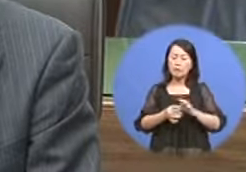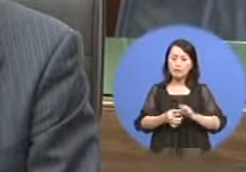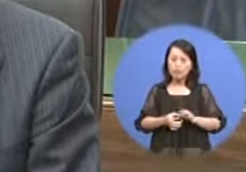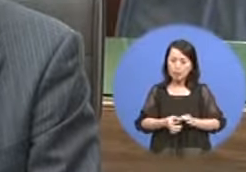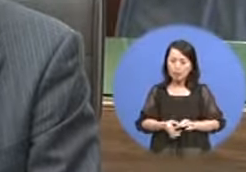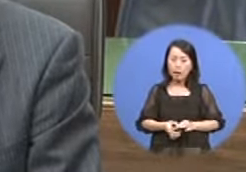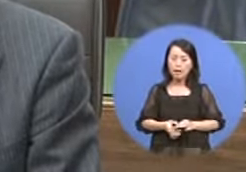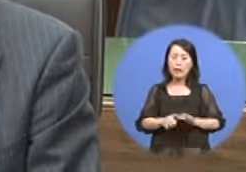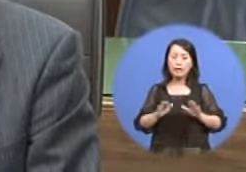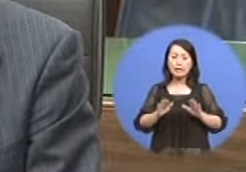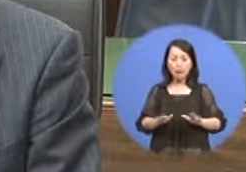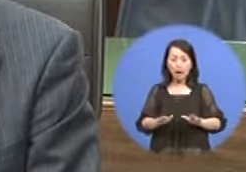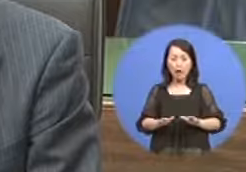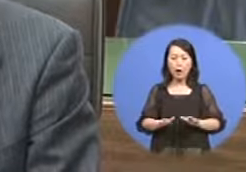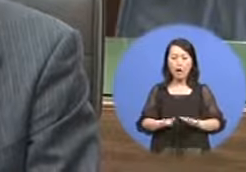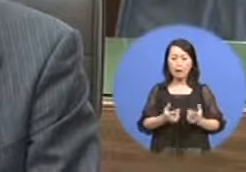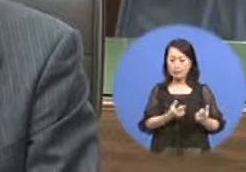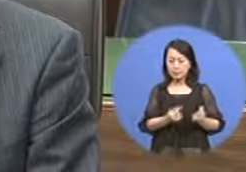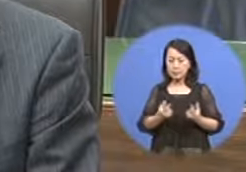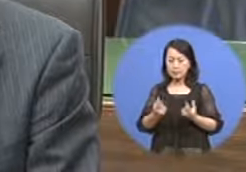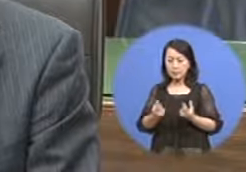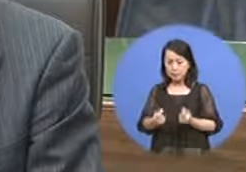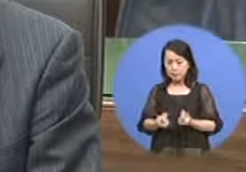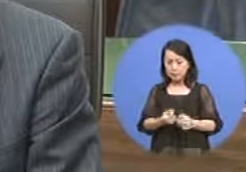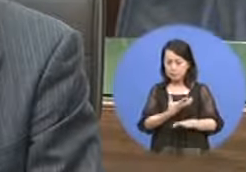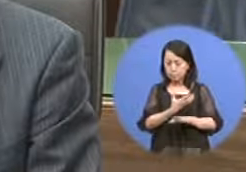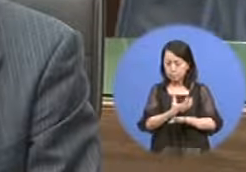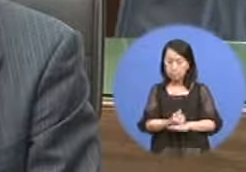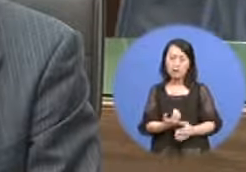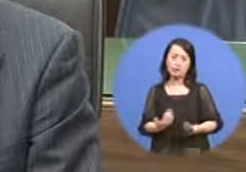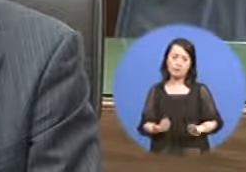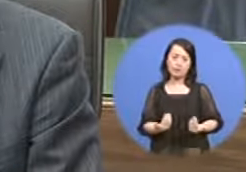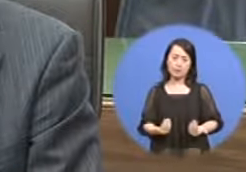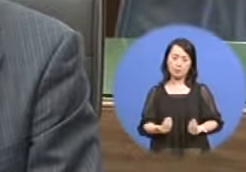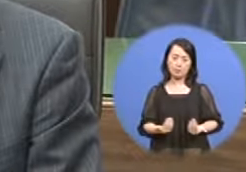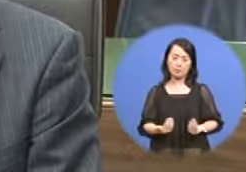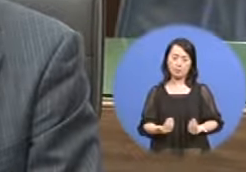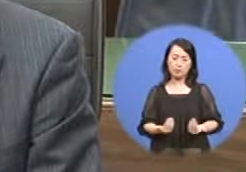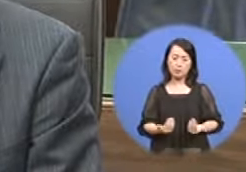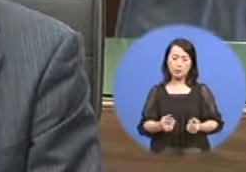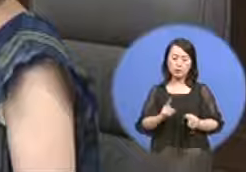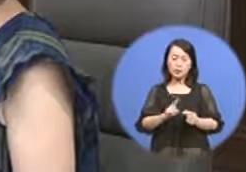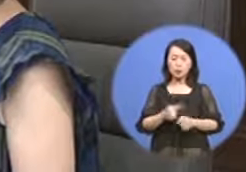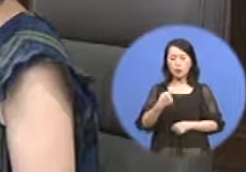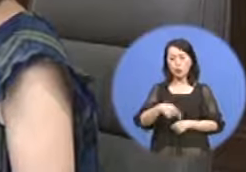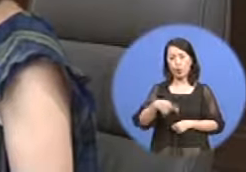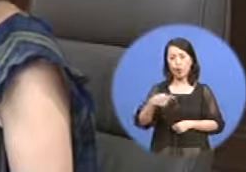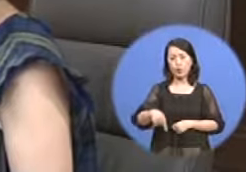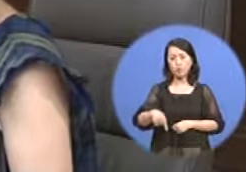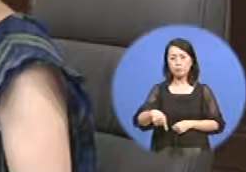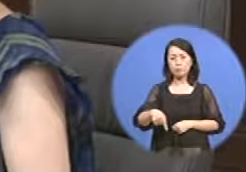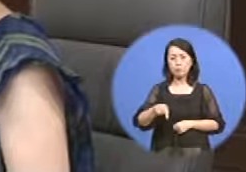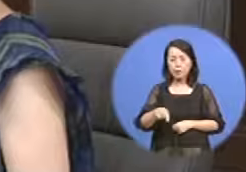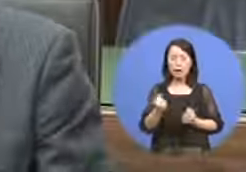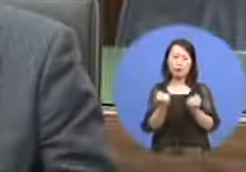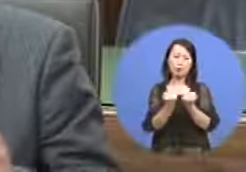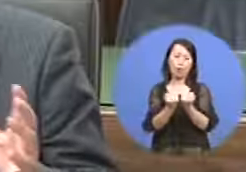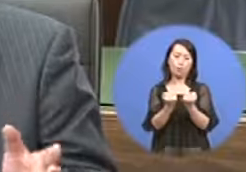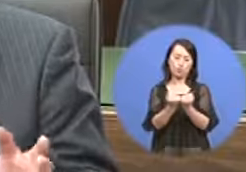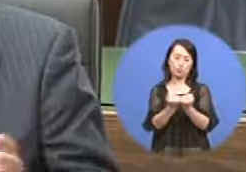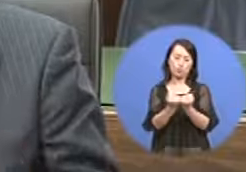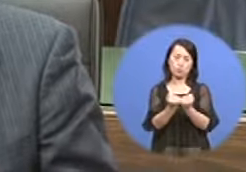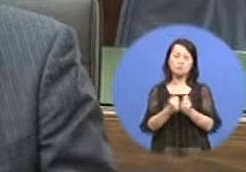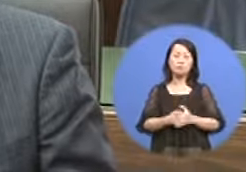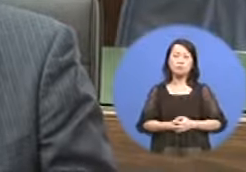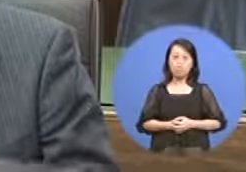っておこうそういう訓練をしよう、 はい、 でそれはすなわちいい人になるための教育道徳教育なんですね。基本的